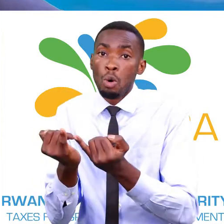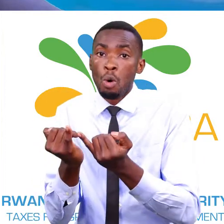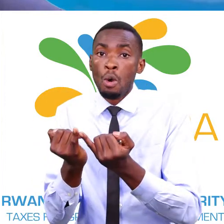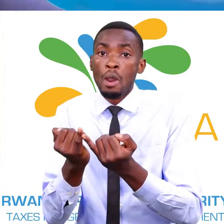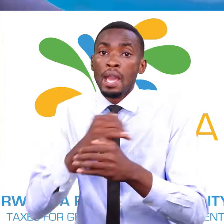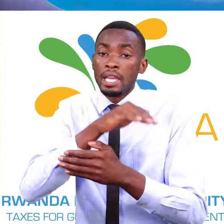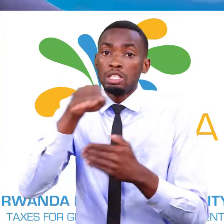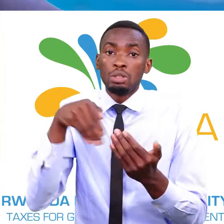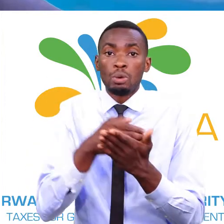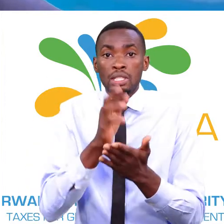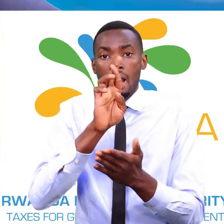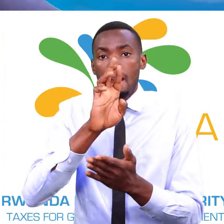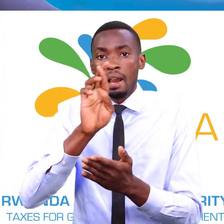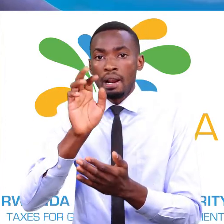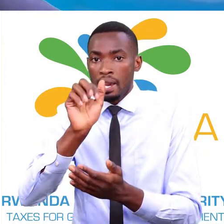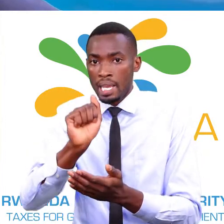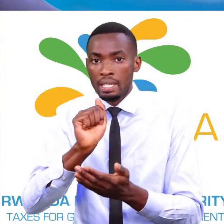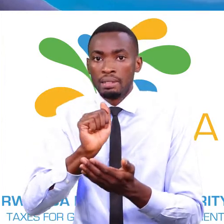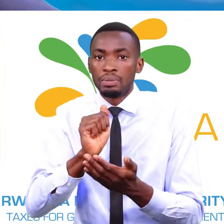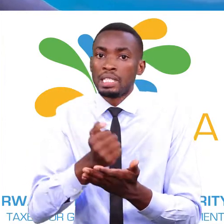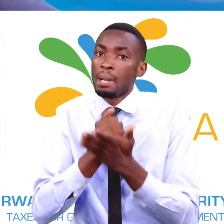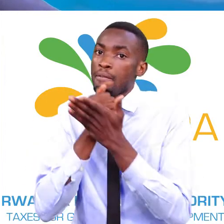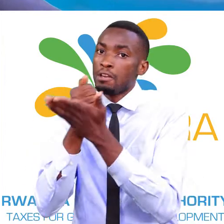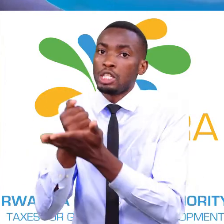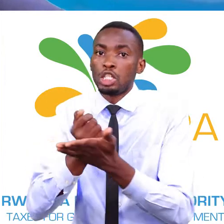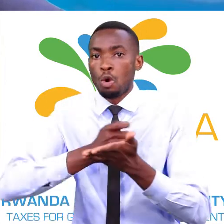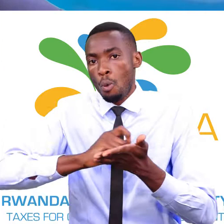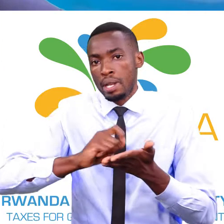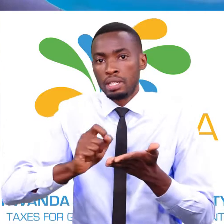yuko ikigo cy'imisoro n'amahoro cyabafashije kuwandika, kuko